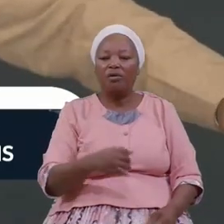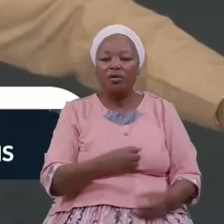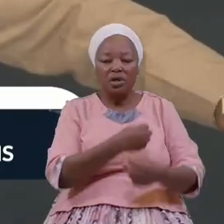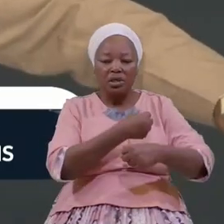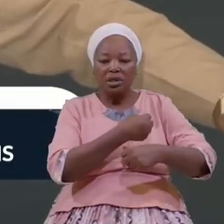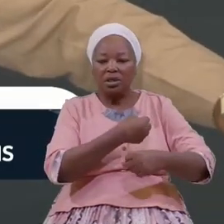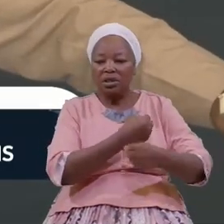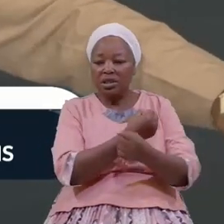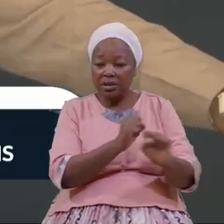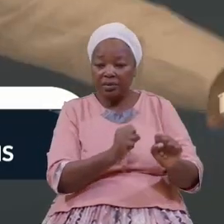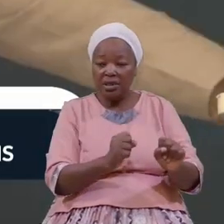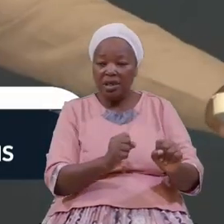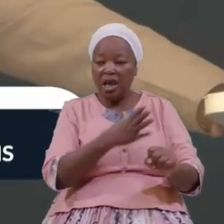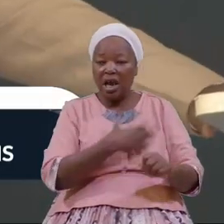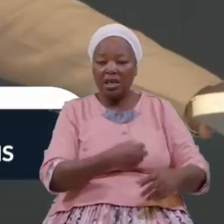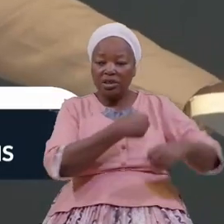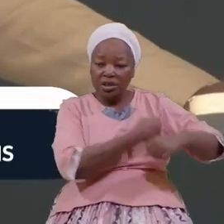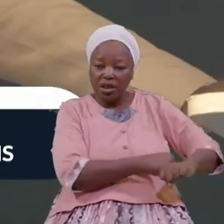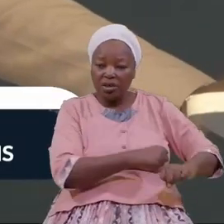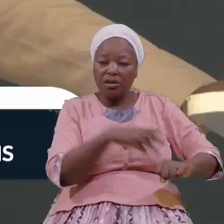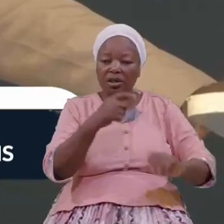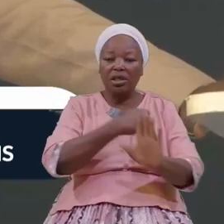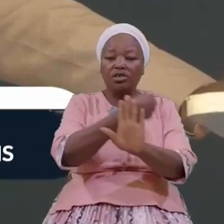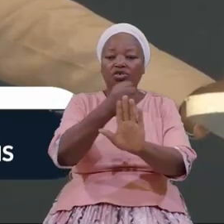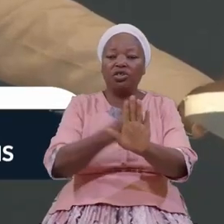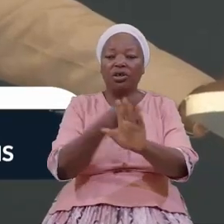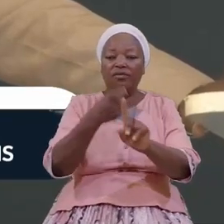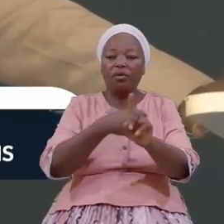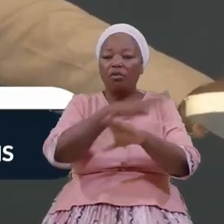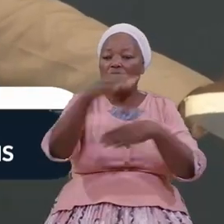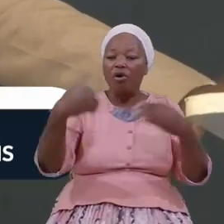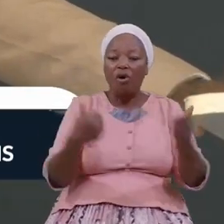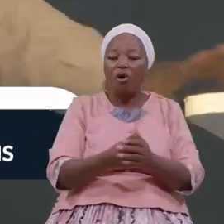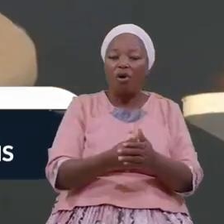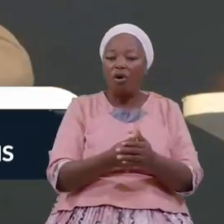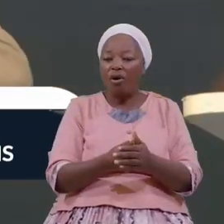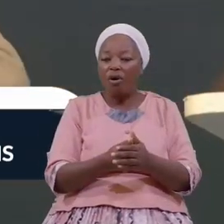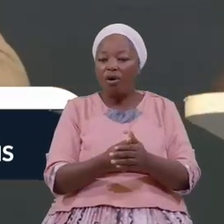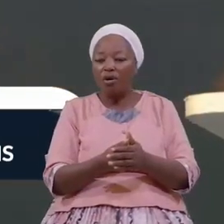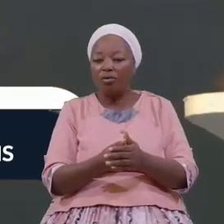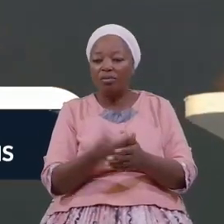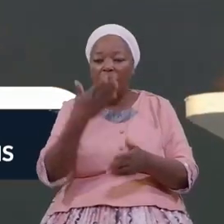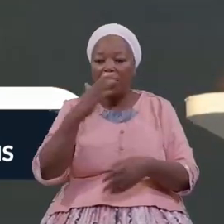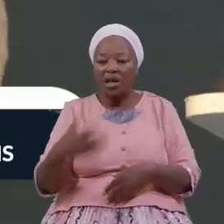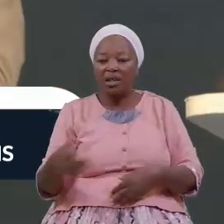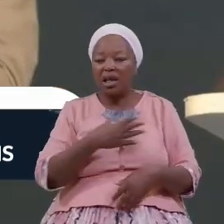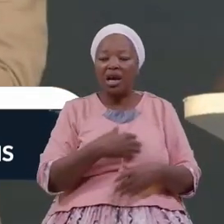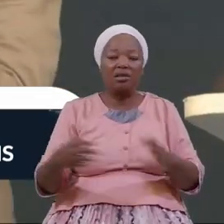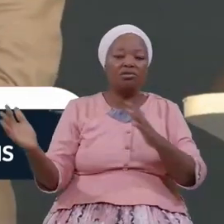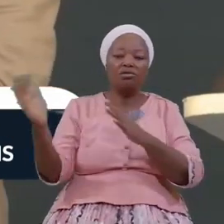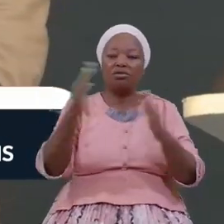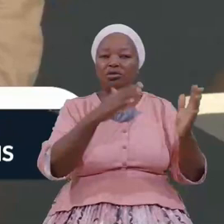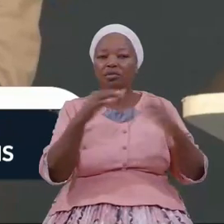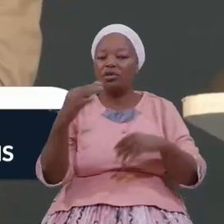sécurité, le bouclier de tous les pièges et des tempêtes de la